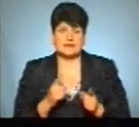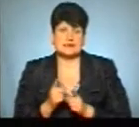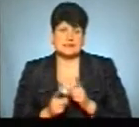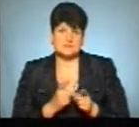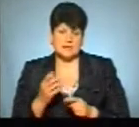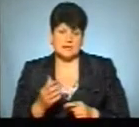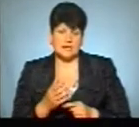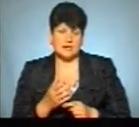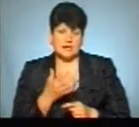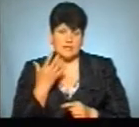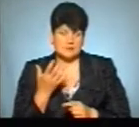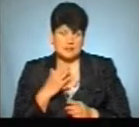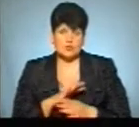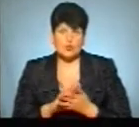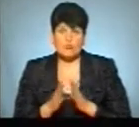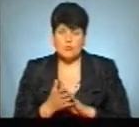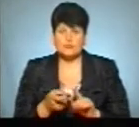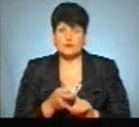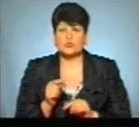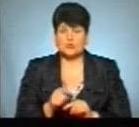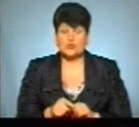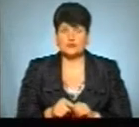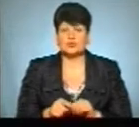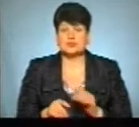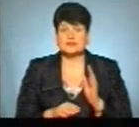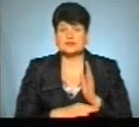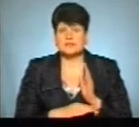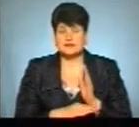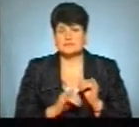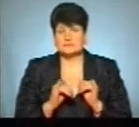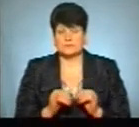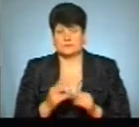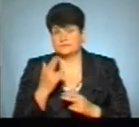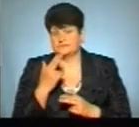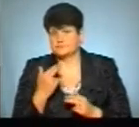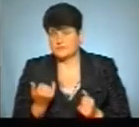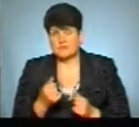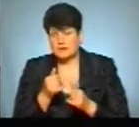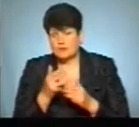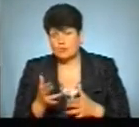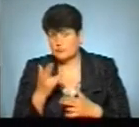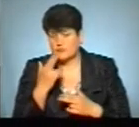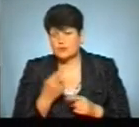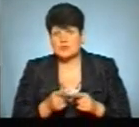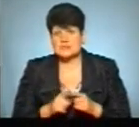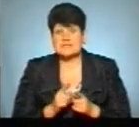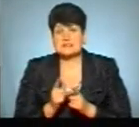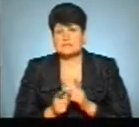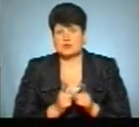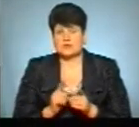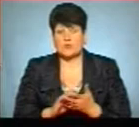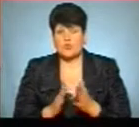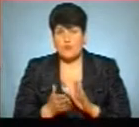умов приводять до того, що дерева дезадаптовані. Вони не здатні адаптуватися до таких швидко змінюваних умов і